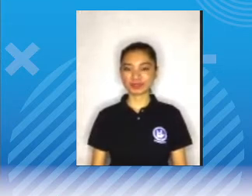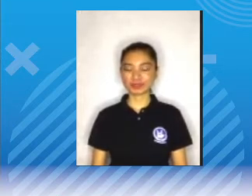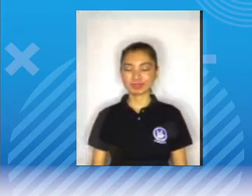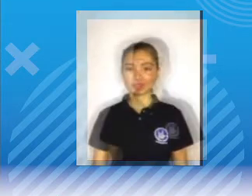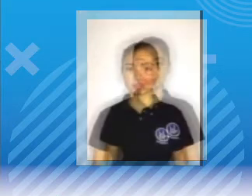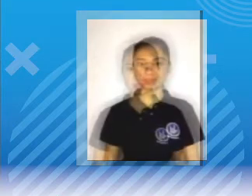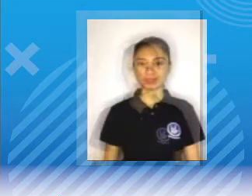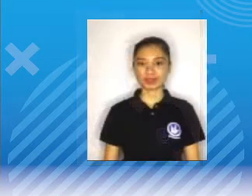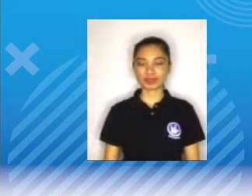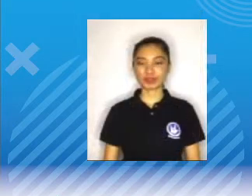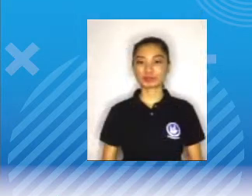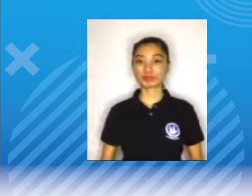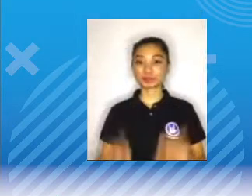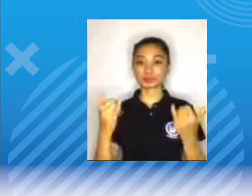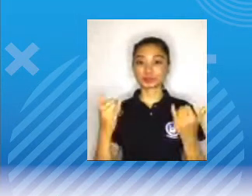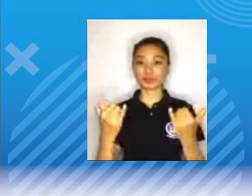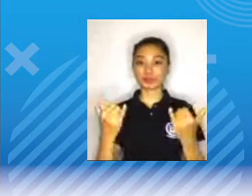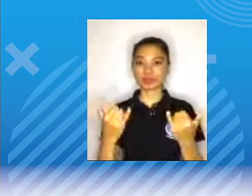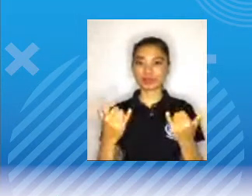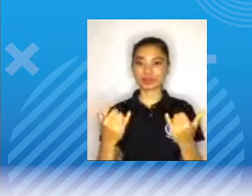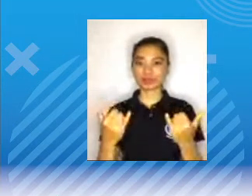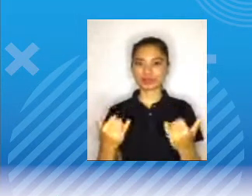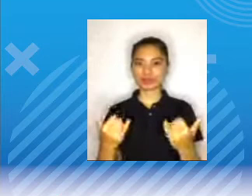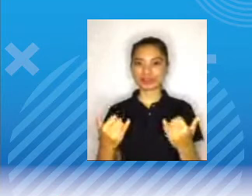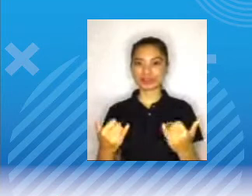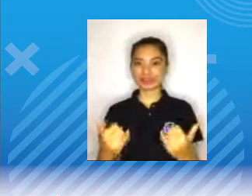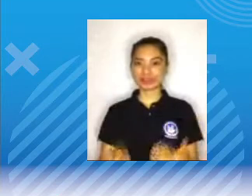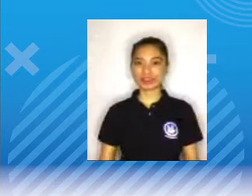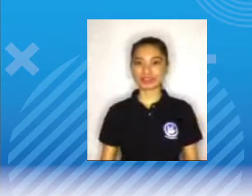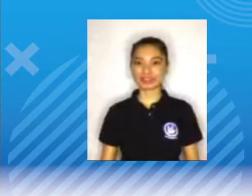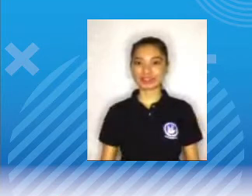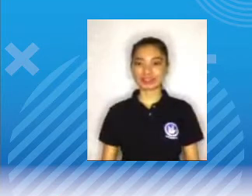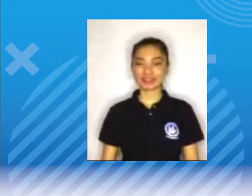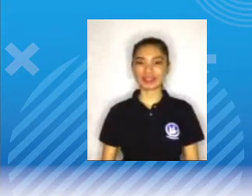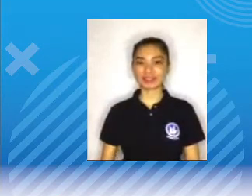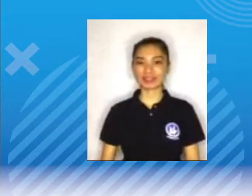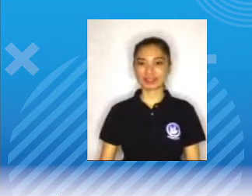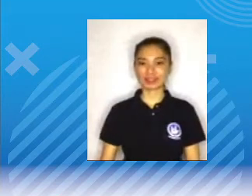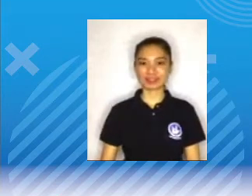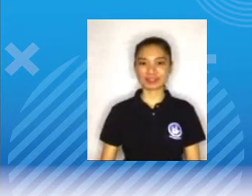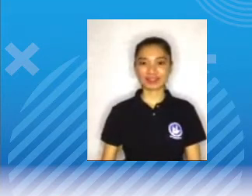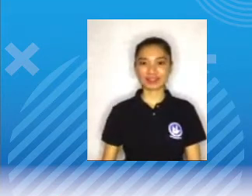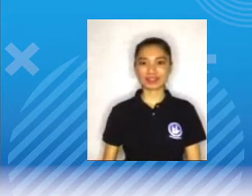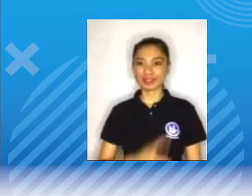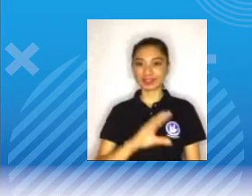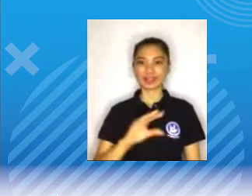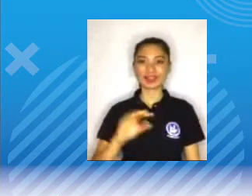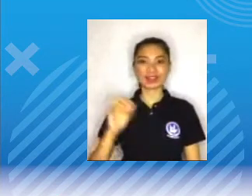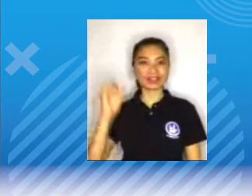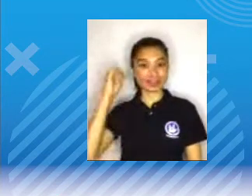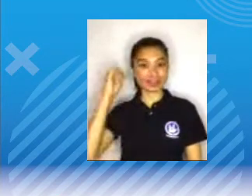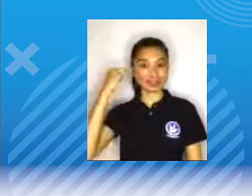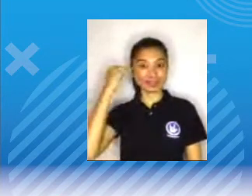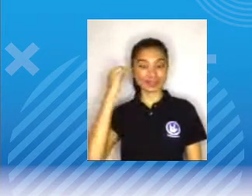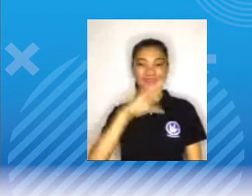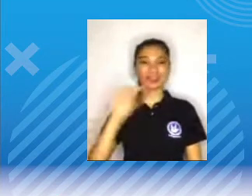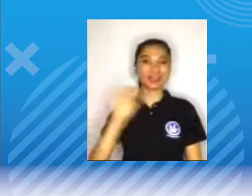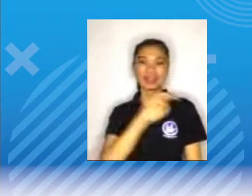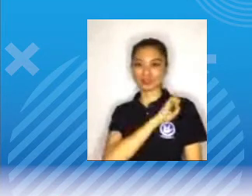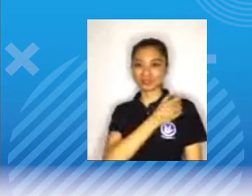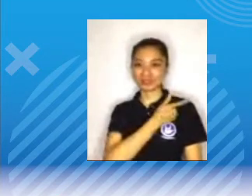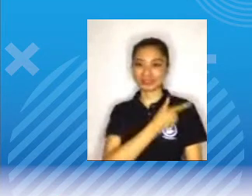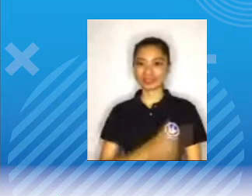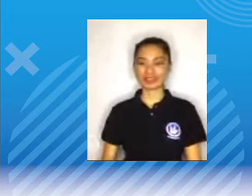John Mangawil, si Mr. J. Maisel Lardizabal, and Miss Ellen Grace Delgado. At syempre, gusto ko rin pong bigyang